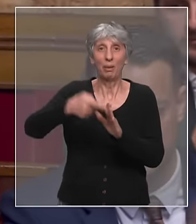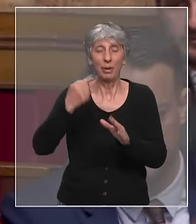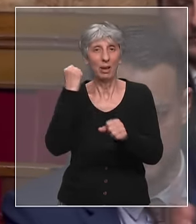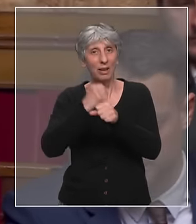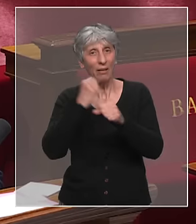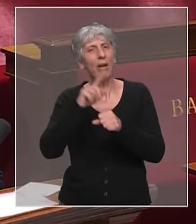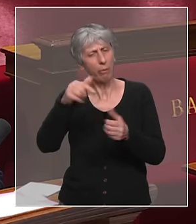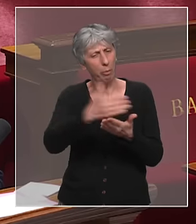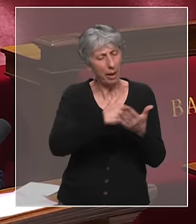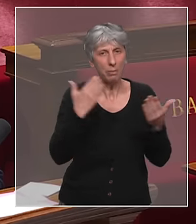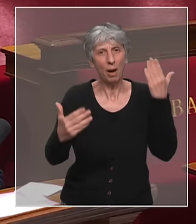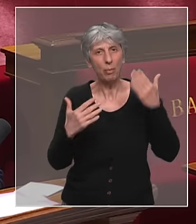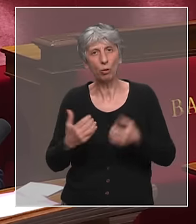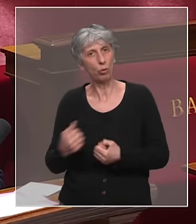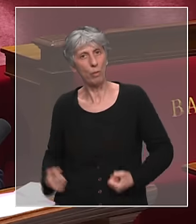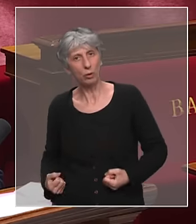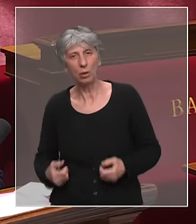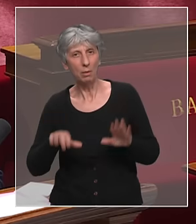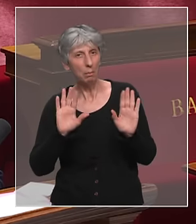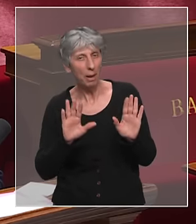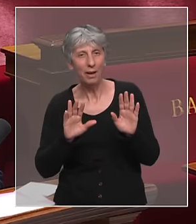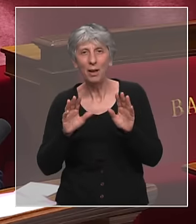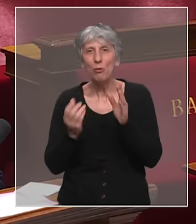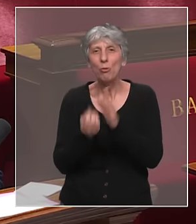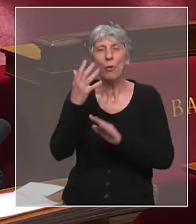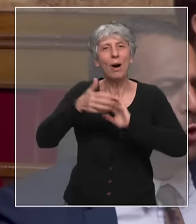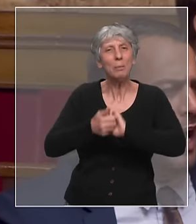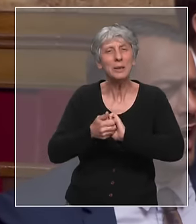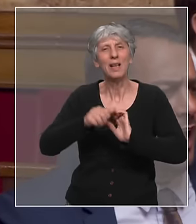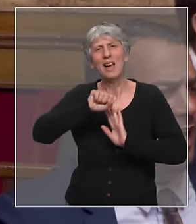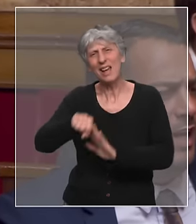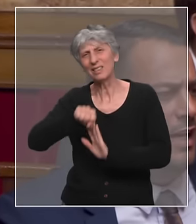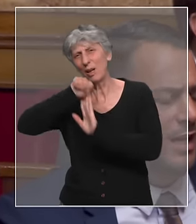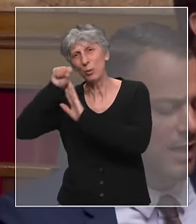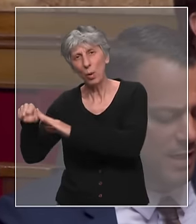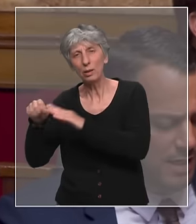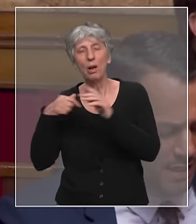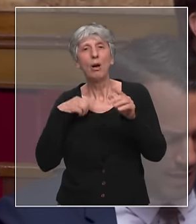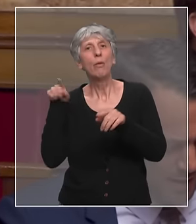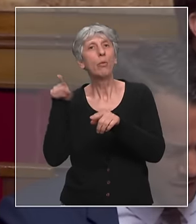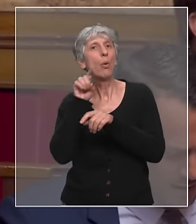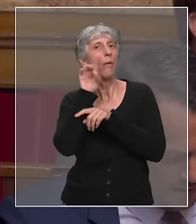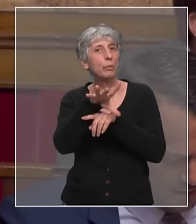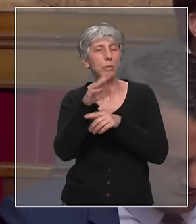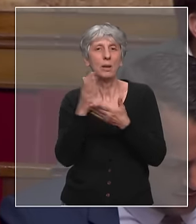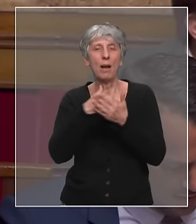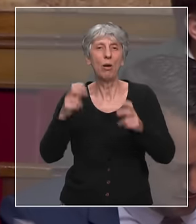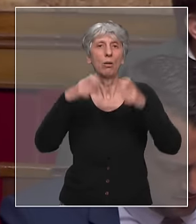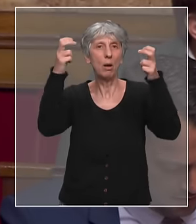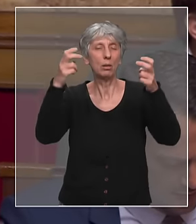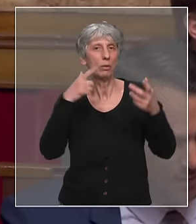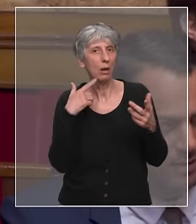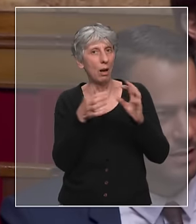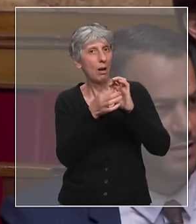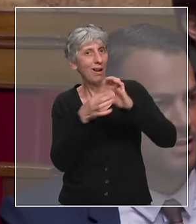mieux payer que l'inactivité. Mais comme avec vos nouveaux amis de l'extrême droite, vous refusez l'augmentation des salaires, pour creuser